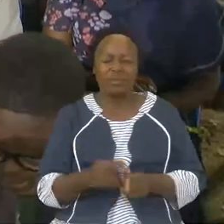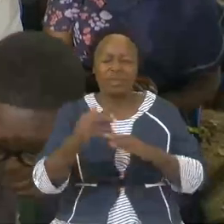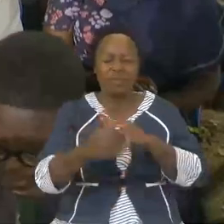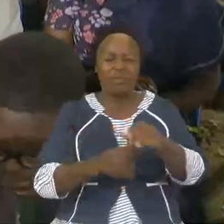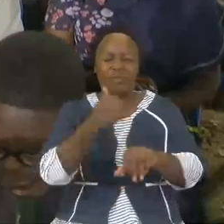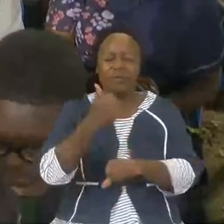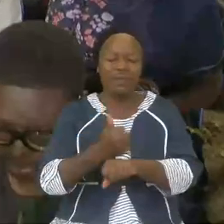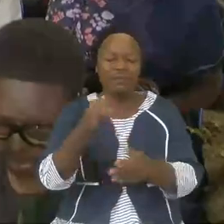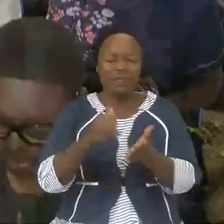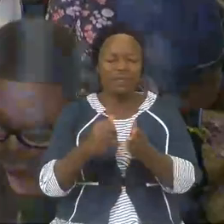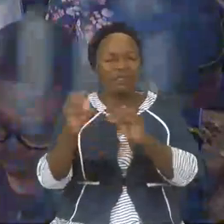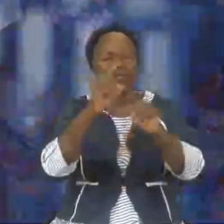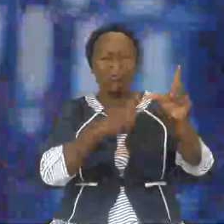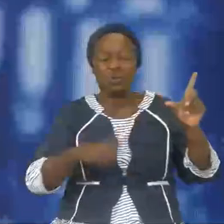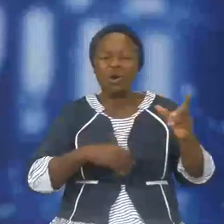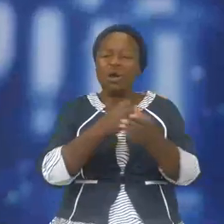Confirme le Seigneur.